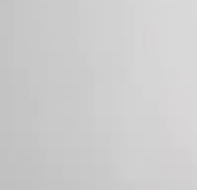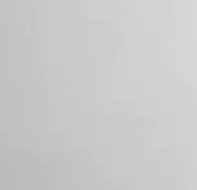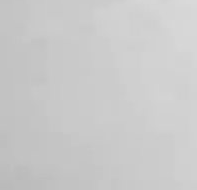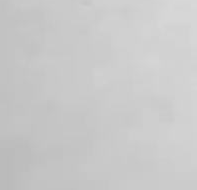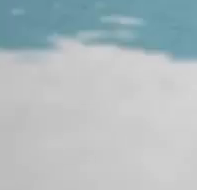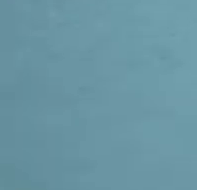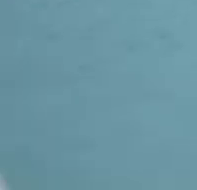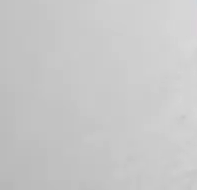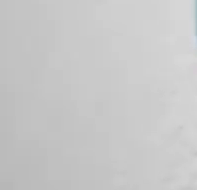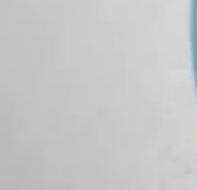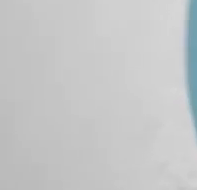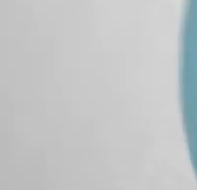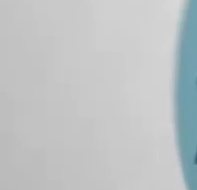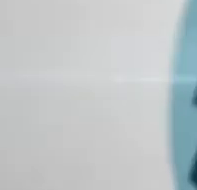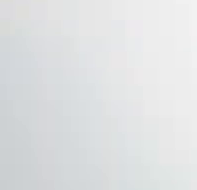Дякую!